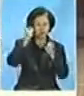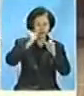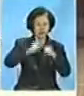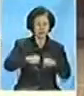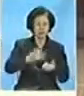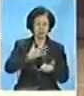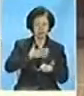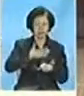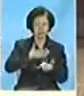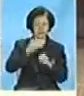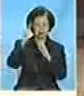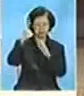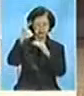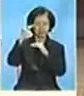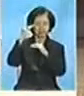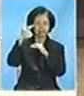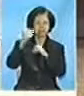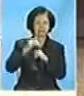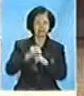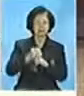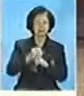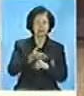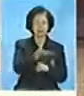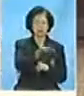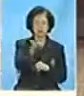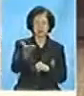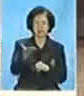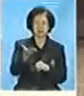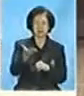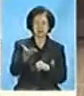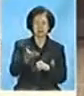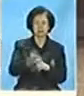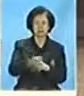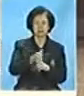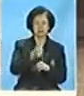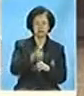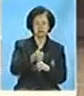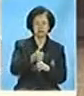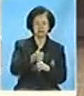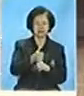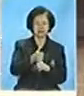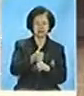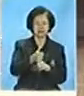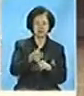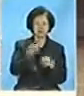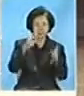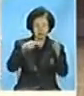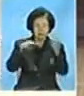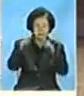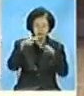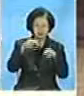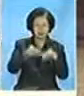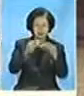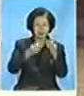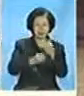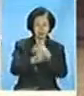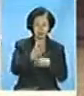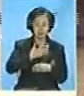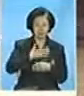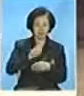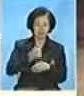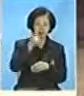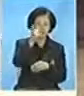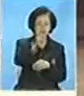ก็หวังว่าท่านทั้งหลายก็จะได้ พิจารณาให้โอกาสผมเข้าไปทำง